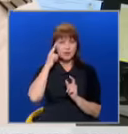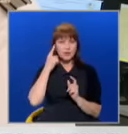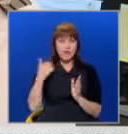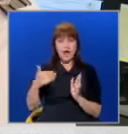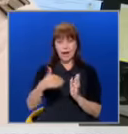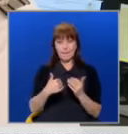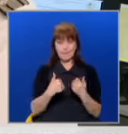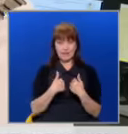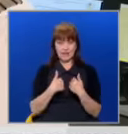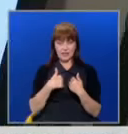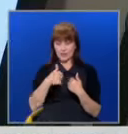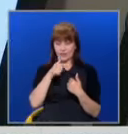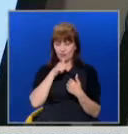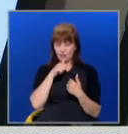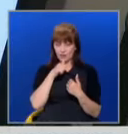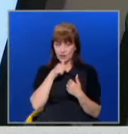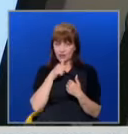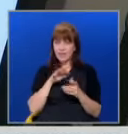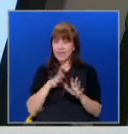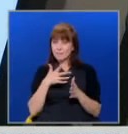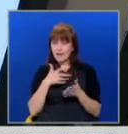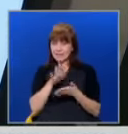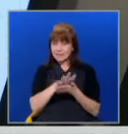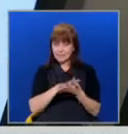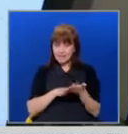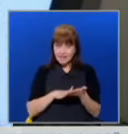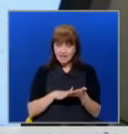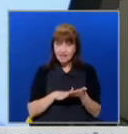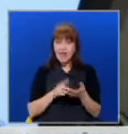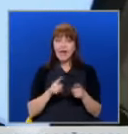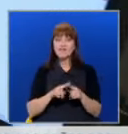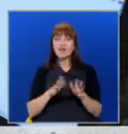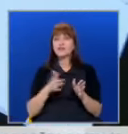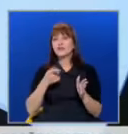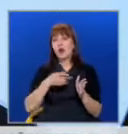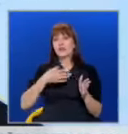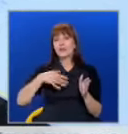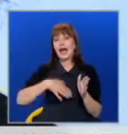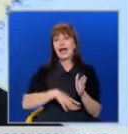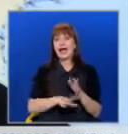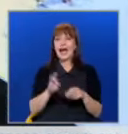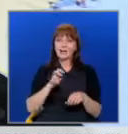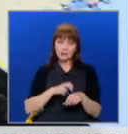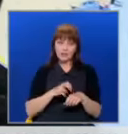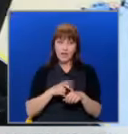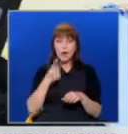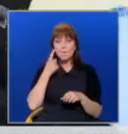води се появи някакво замърсяване, то най-вероятно ще е от река Дунав. В момента прогнози и анализи се